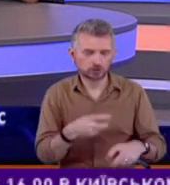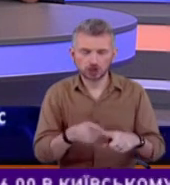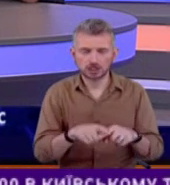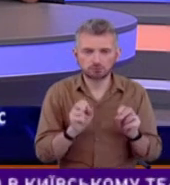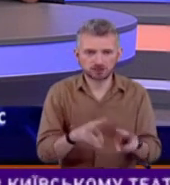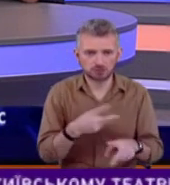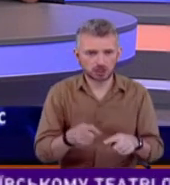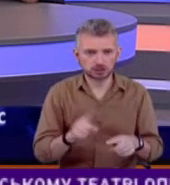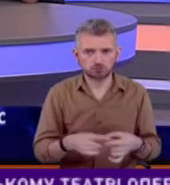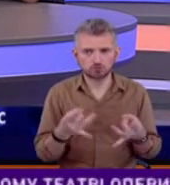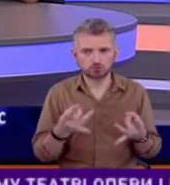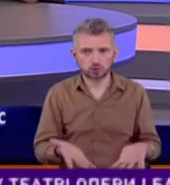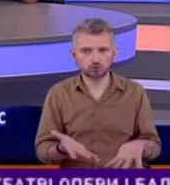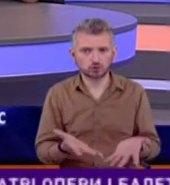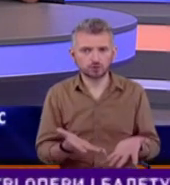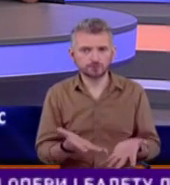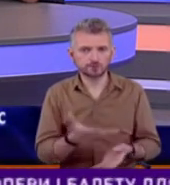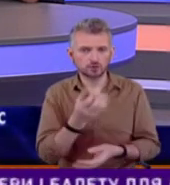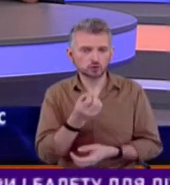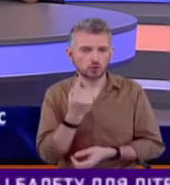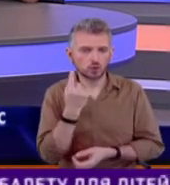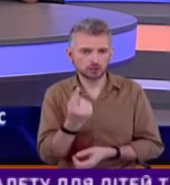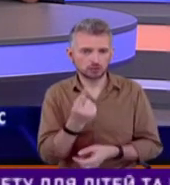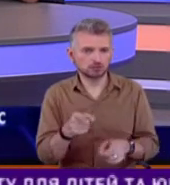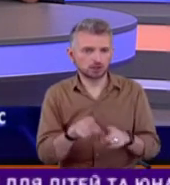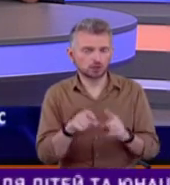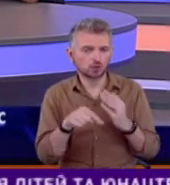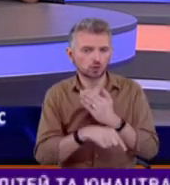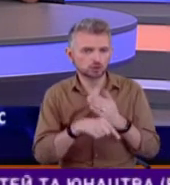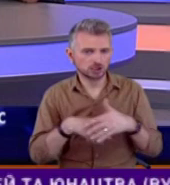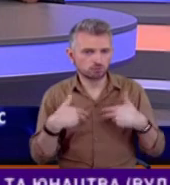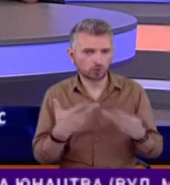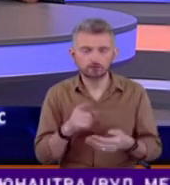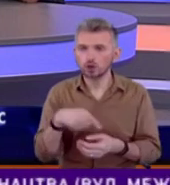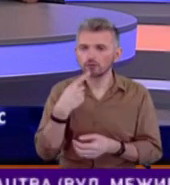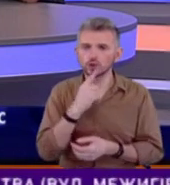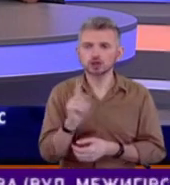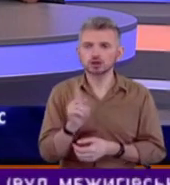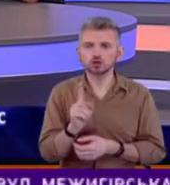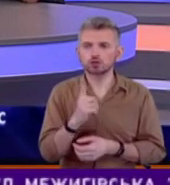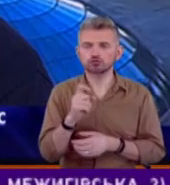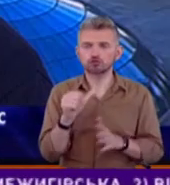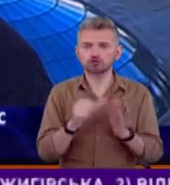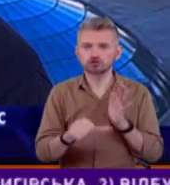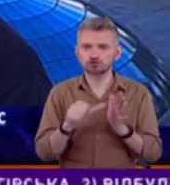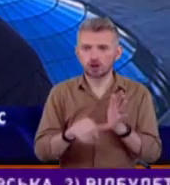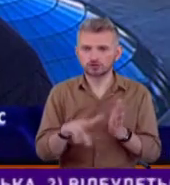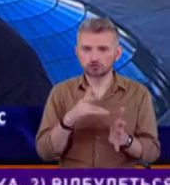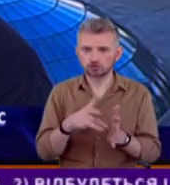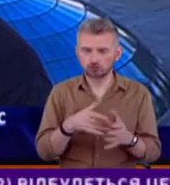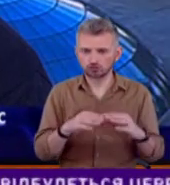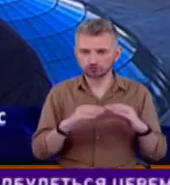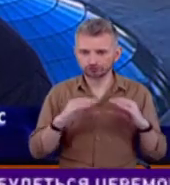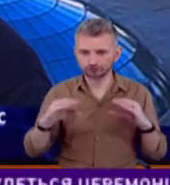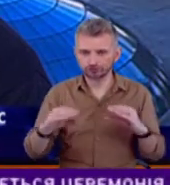небезпека. Це просто ще один такий корупційний прояв. Ну, ви говорите, що 160 сторінок.